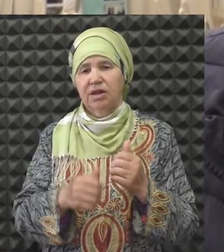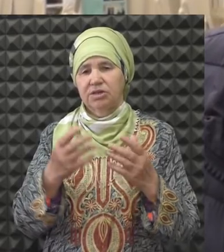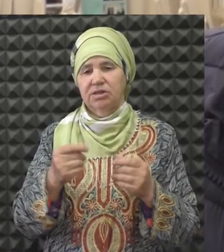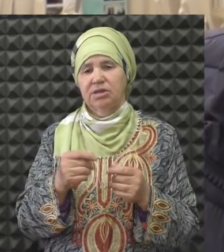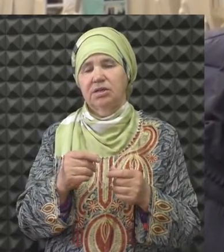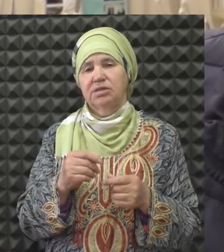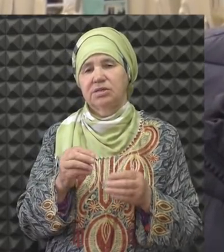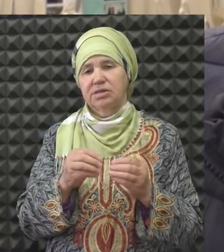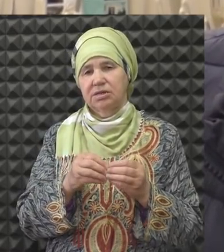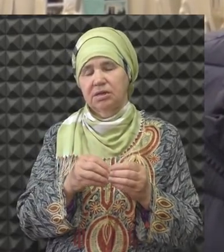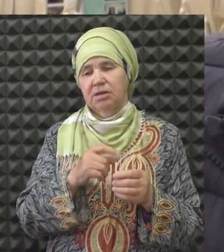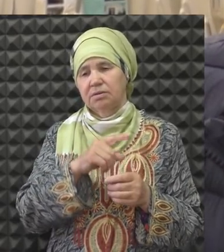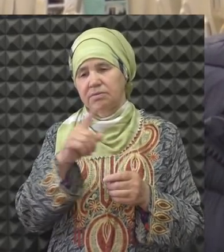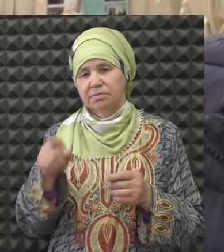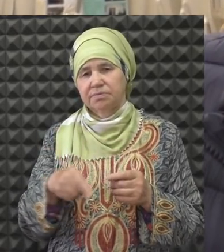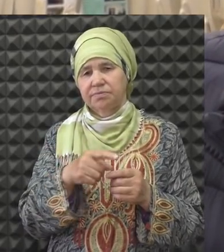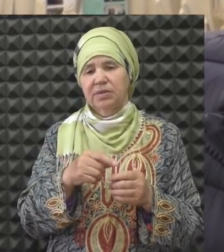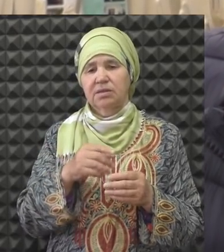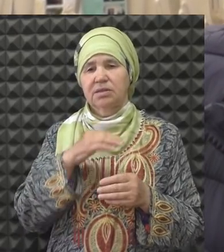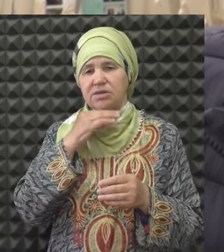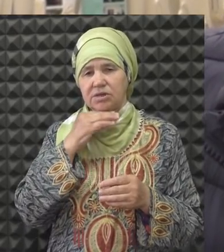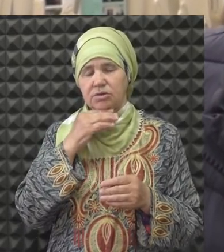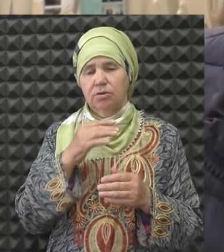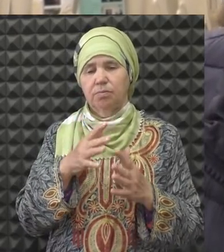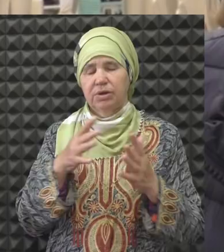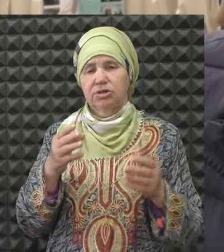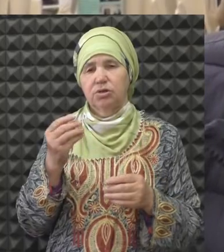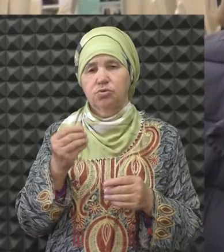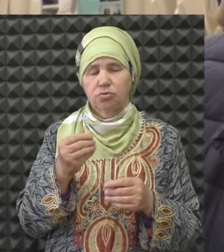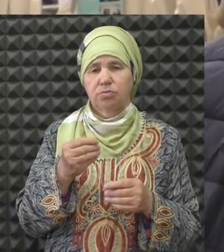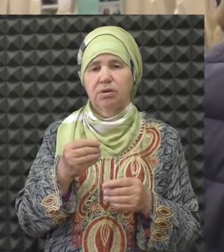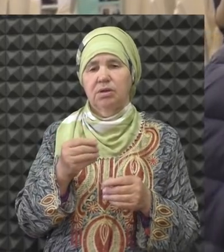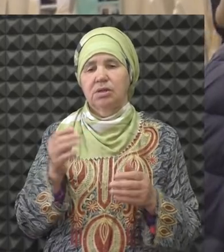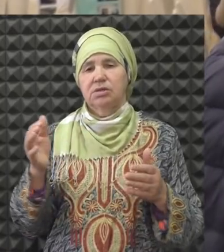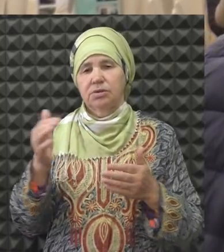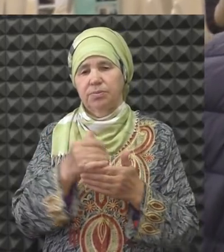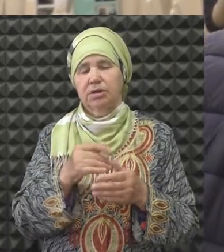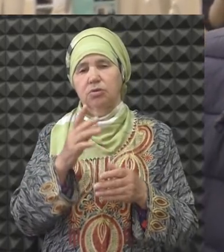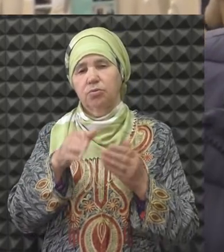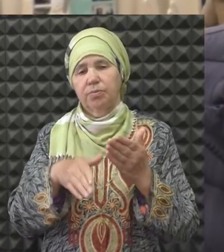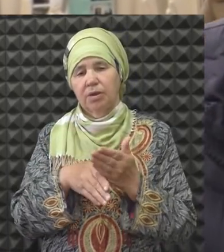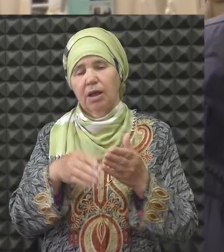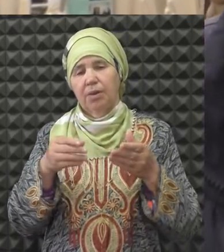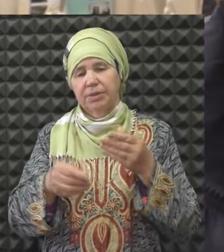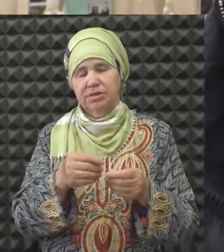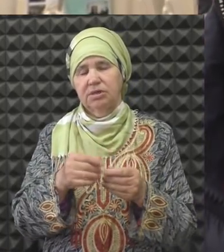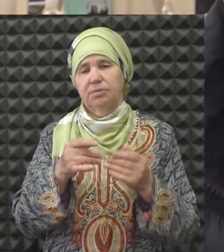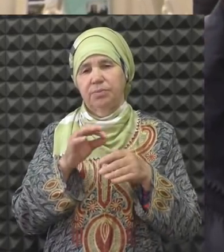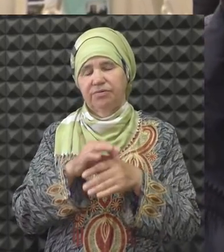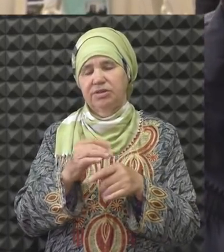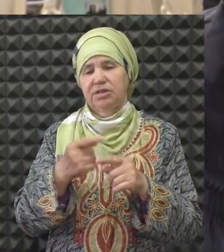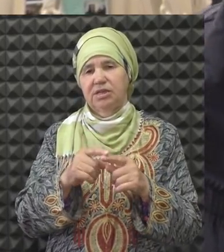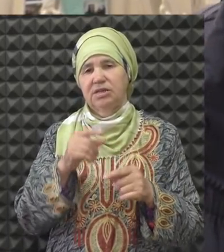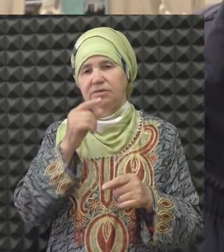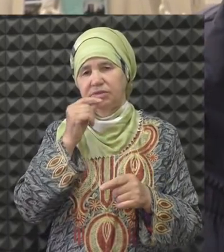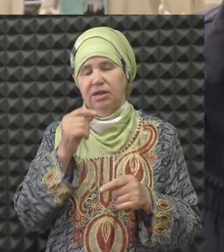находить на каждый день из 30, в общем-то, достаточно крупная сумма, находить тех, кто готов это оплатить.